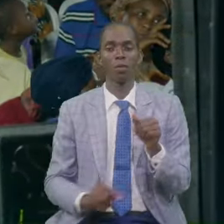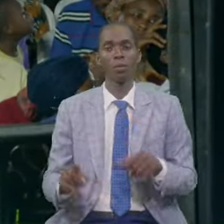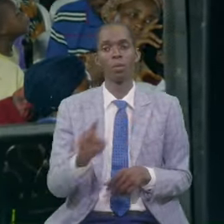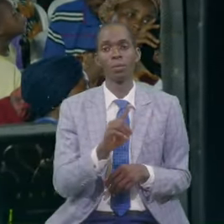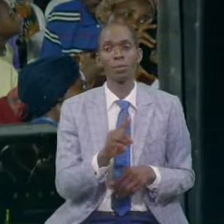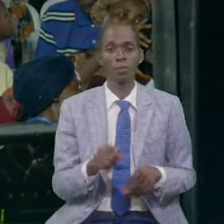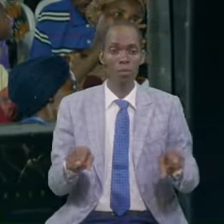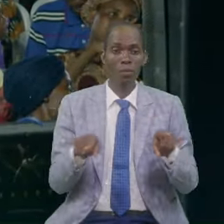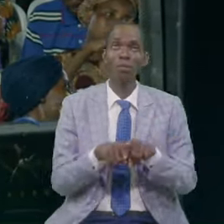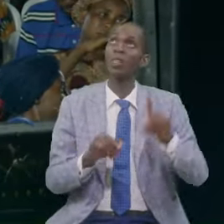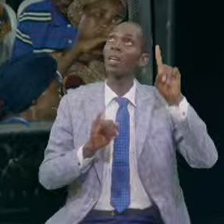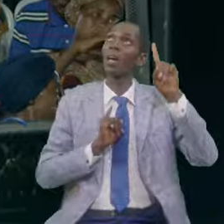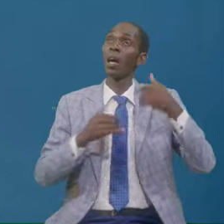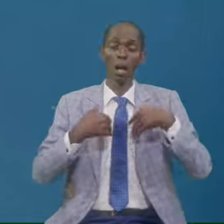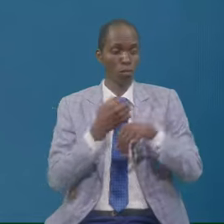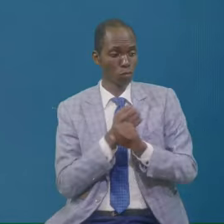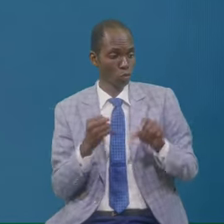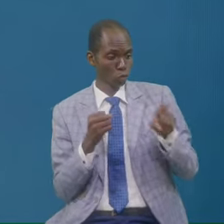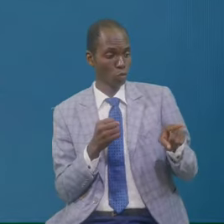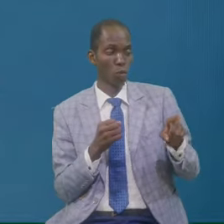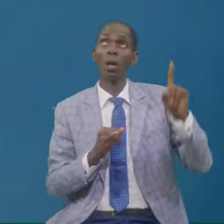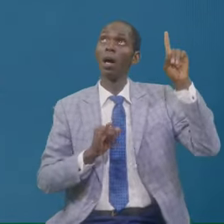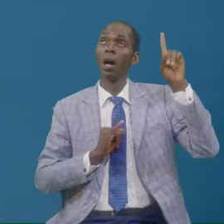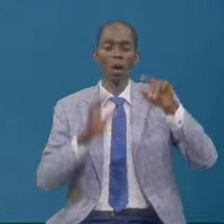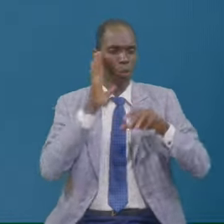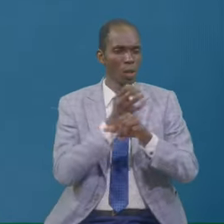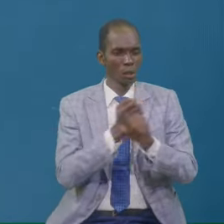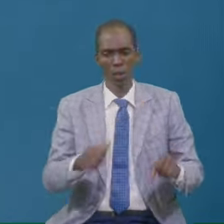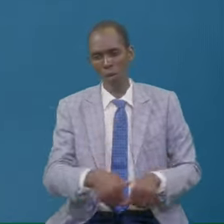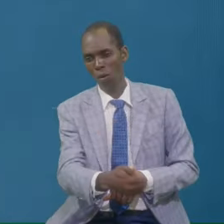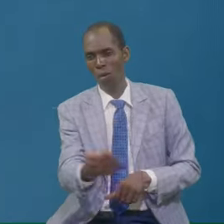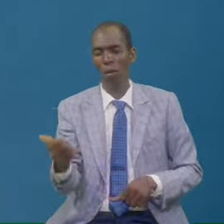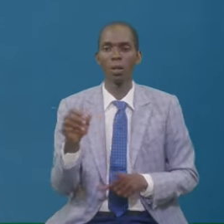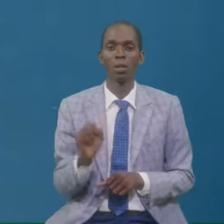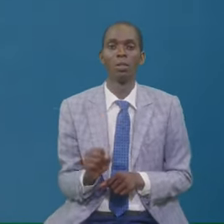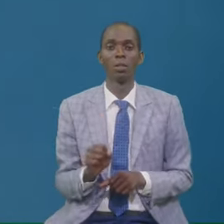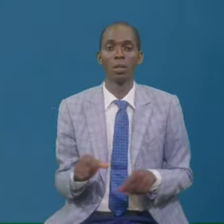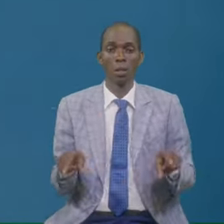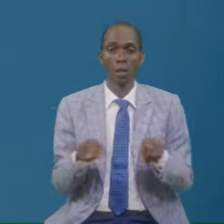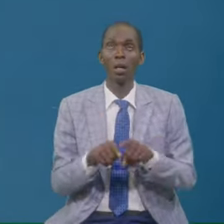you, I will save them. నేను మీకు విడుదల ఇచ్చినట్లుగా వారికి